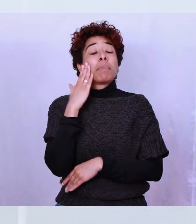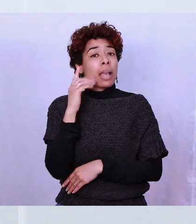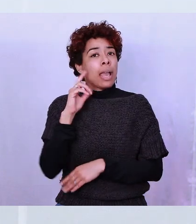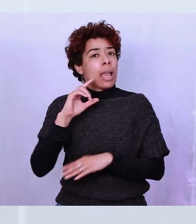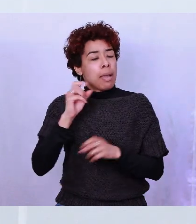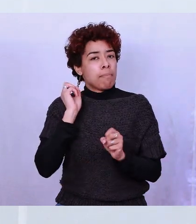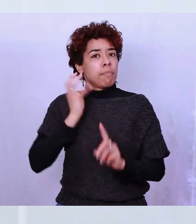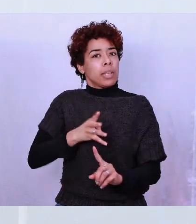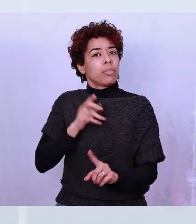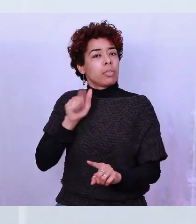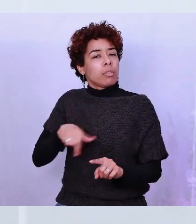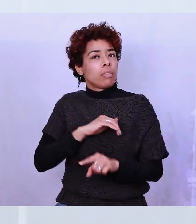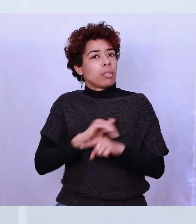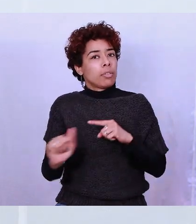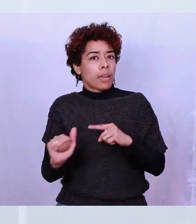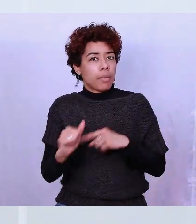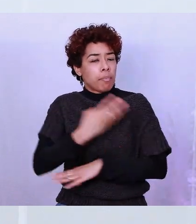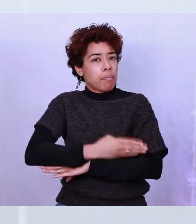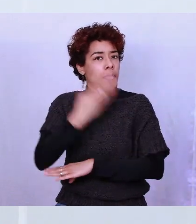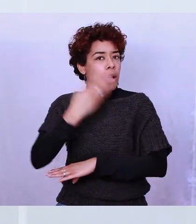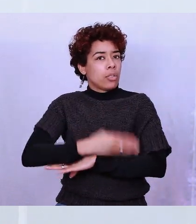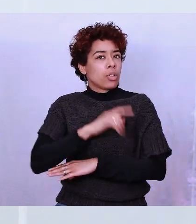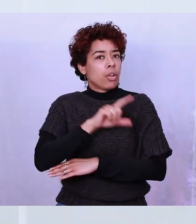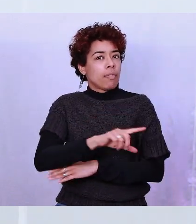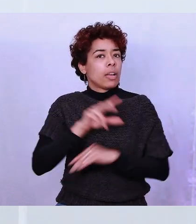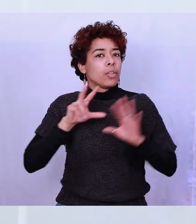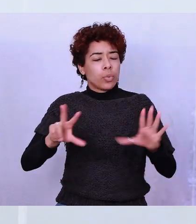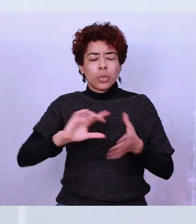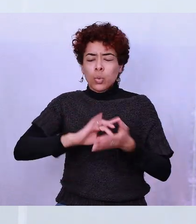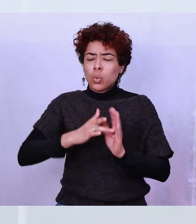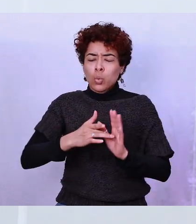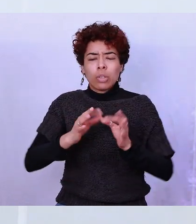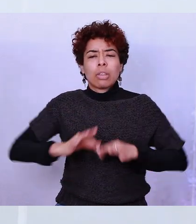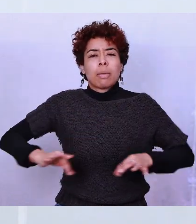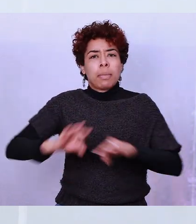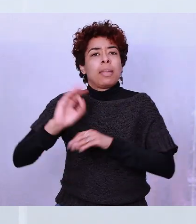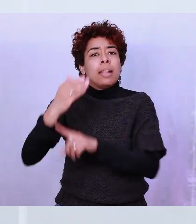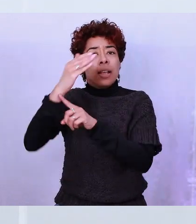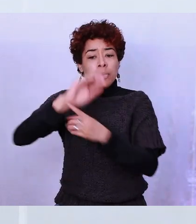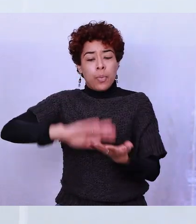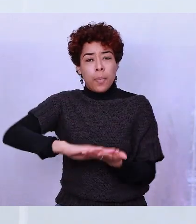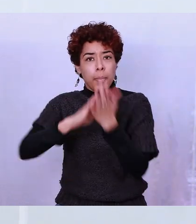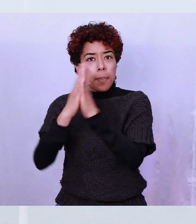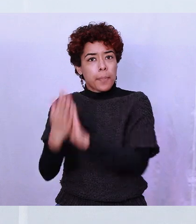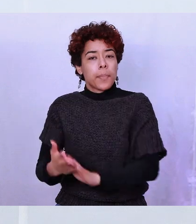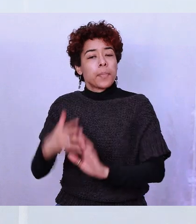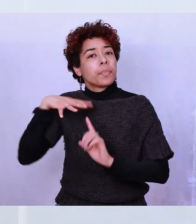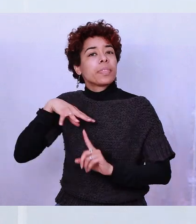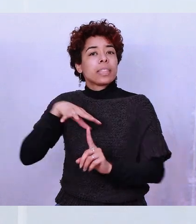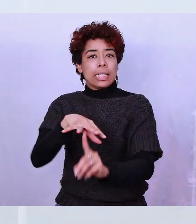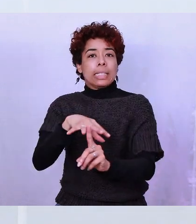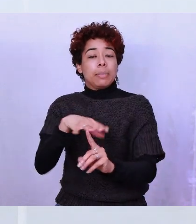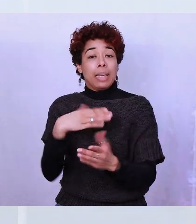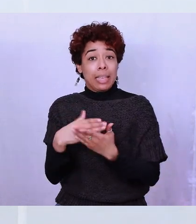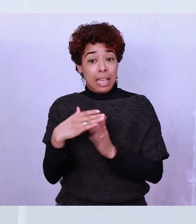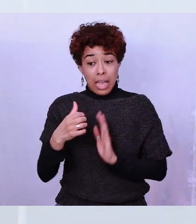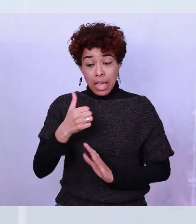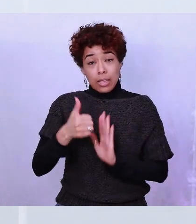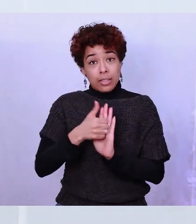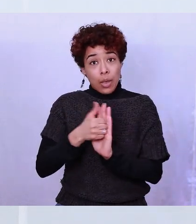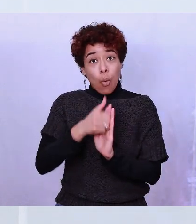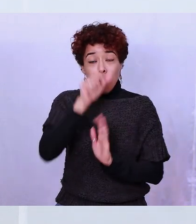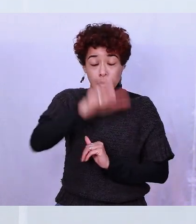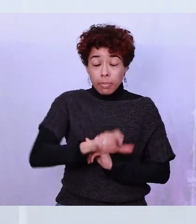notre mission qui est dans Matthieu 28 d'aller et de faire de toutes les nations des disciples. C'est ça le rôle de l'ambassadeur et c'est ton rôle comme le